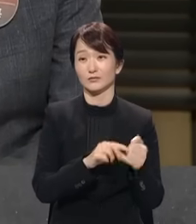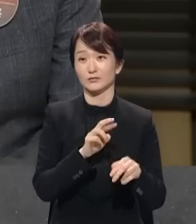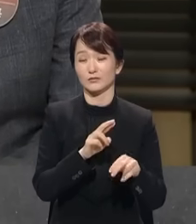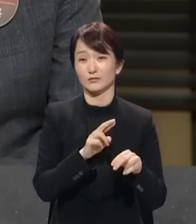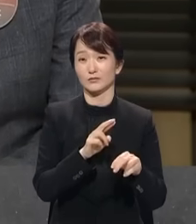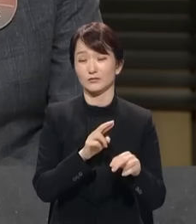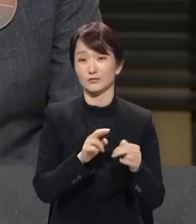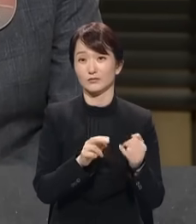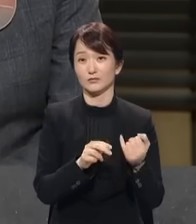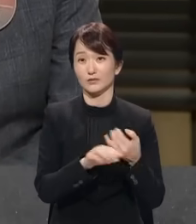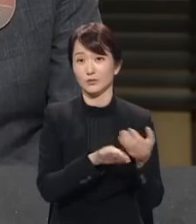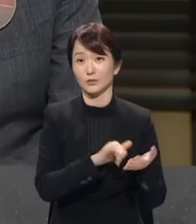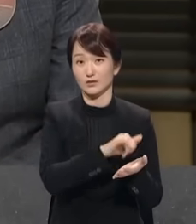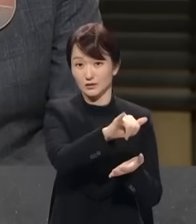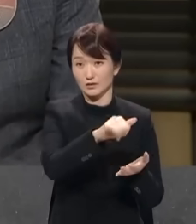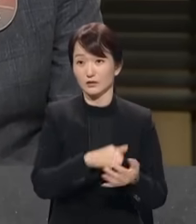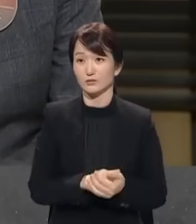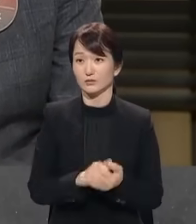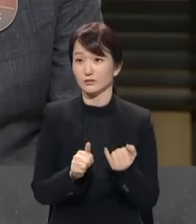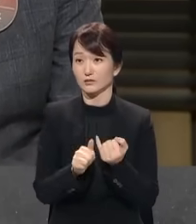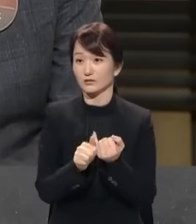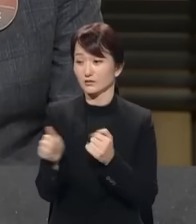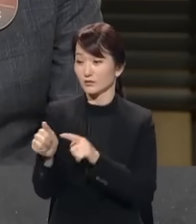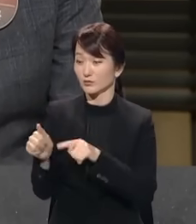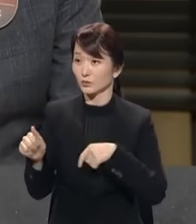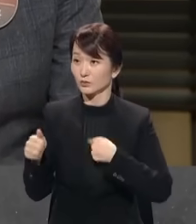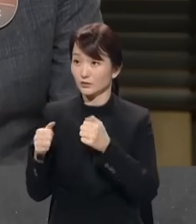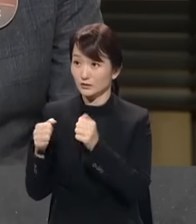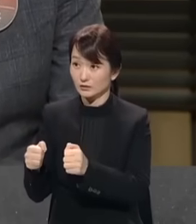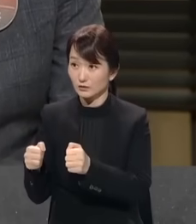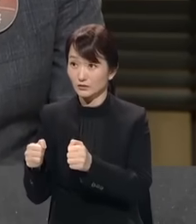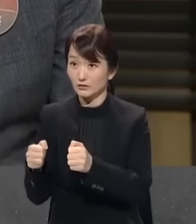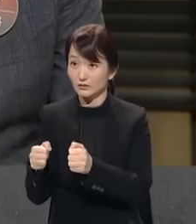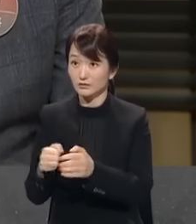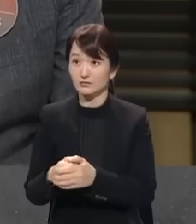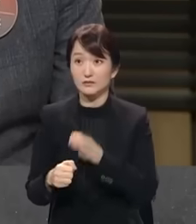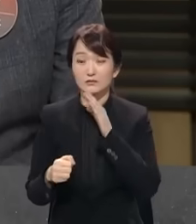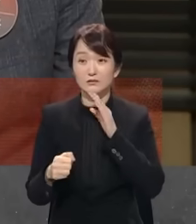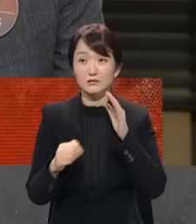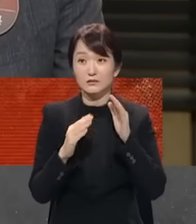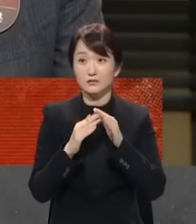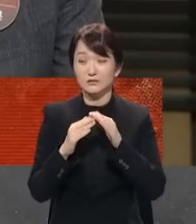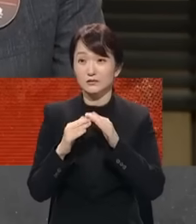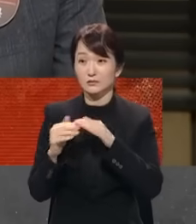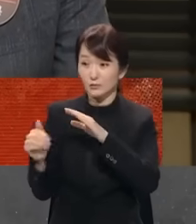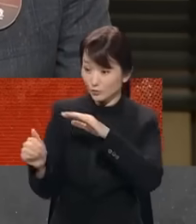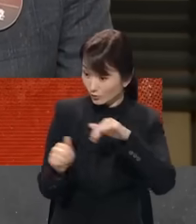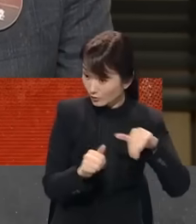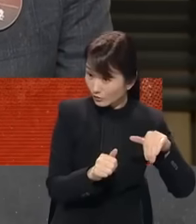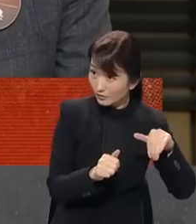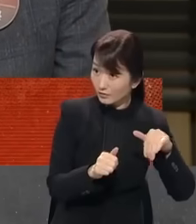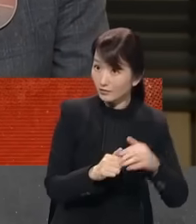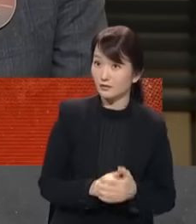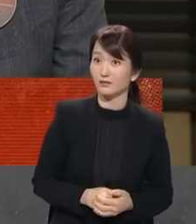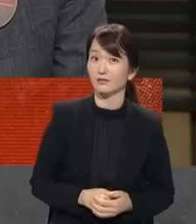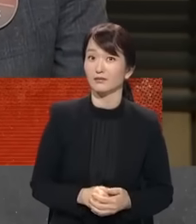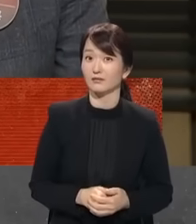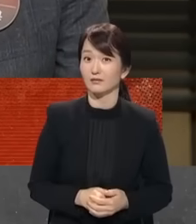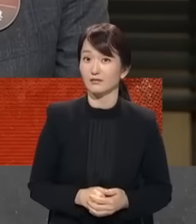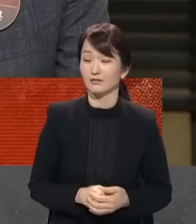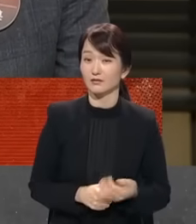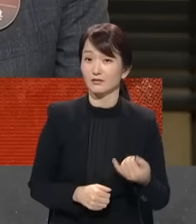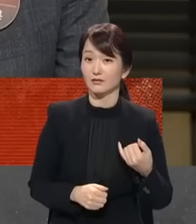있는데 이 처가에서. 그것도 마찬가지로 생각해요. 박서방 혼자 와. 예, 되게 불편하겠죠. 장모님하고 둘이 앉아있다 생각하고.